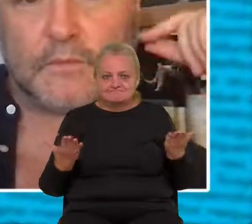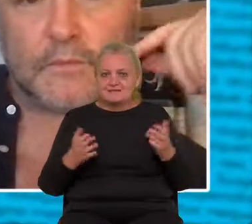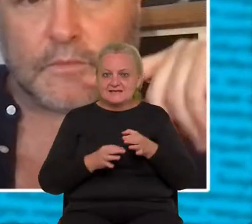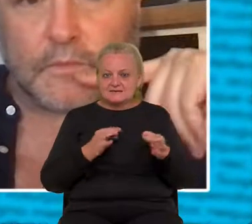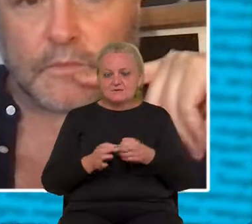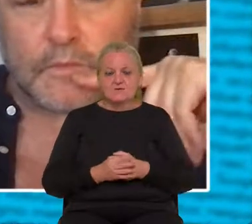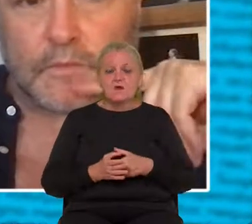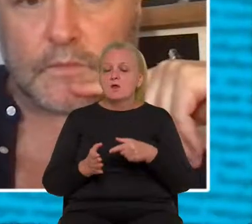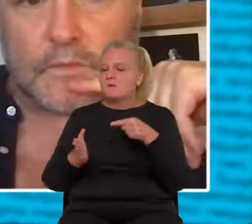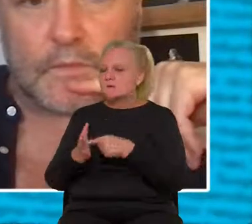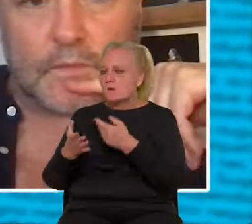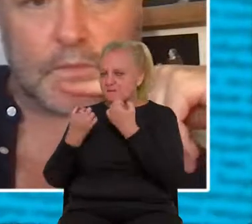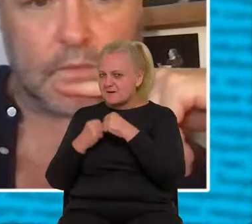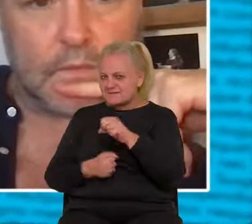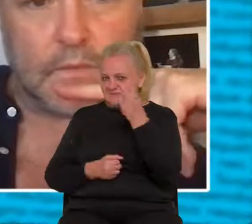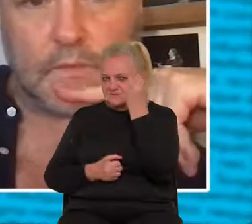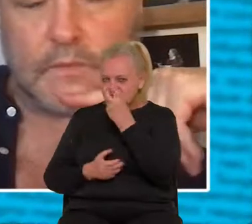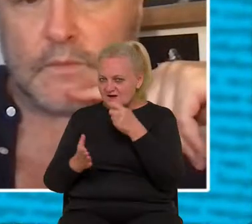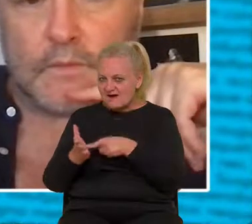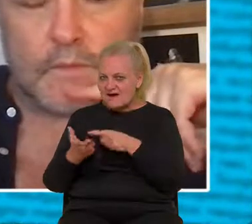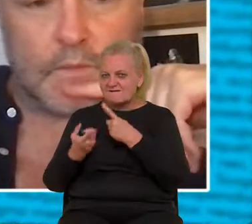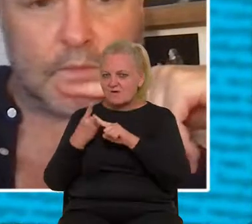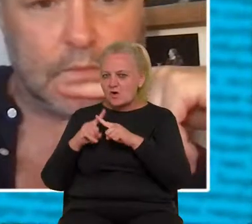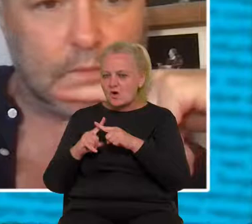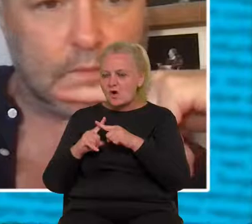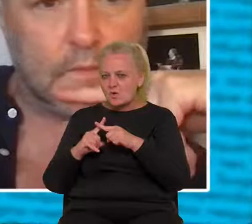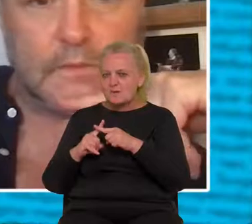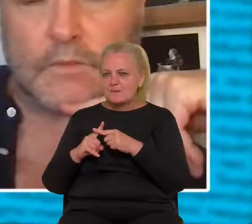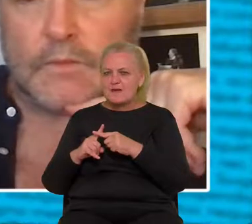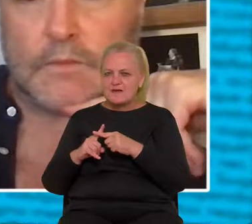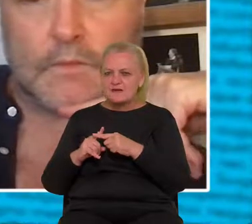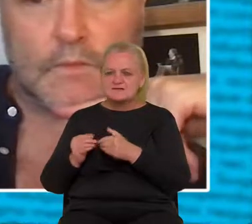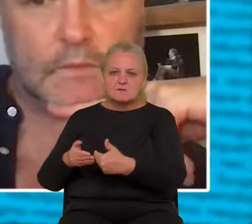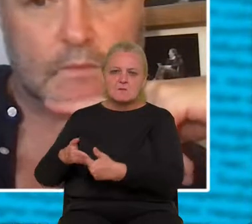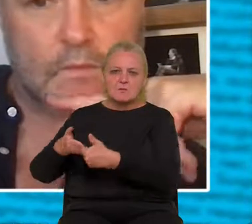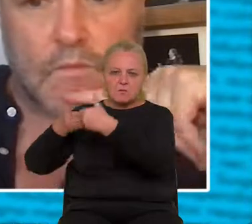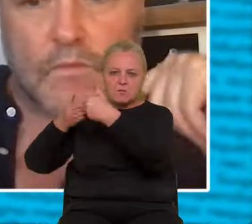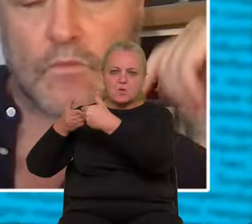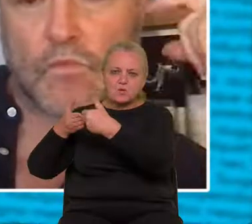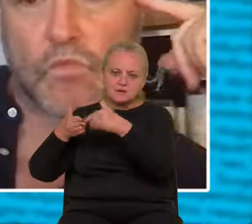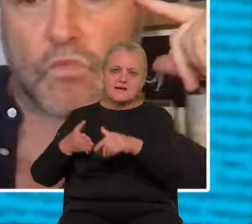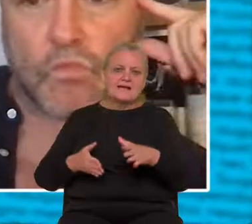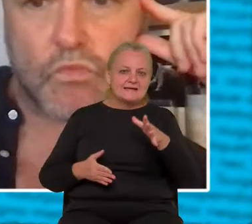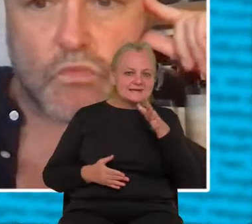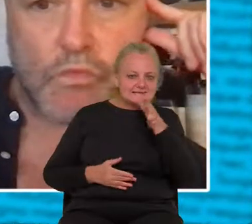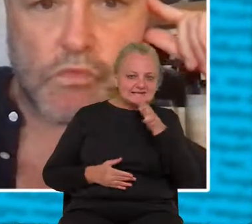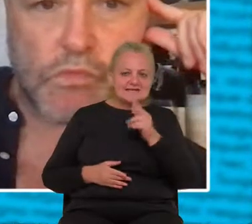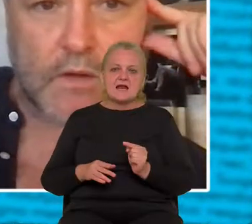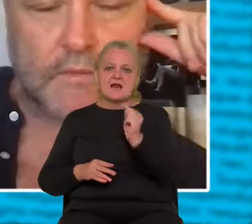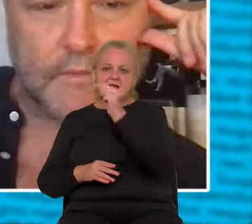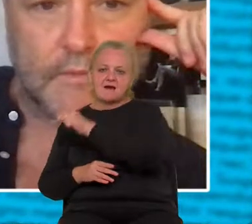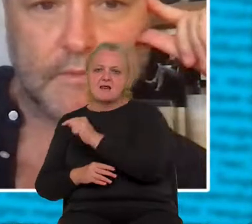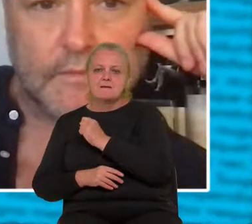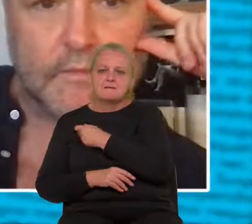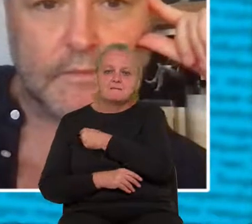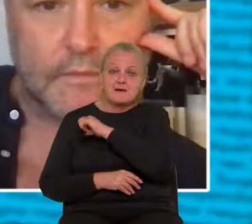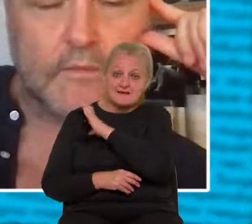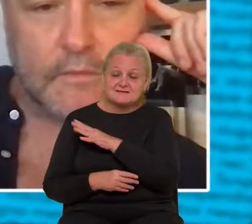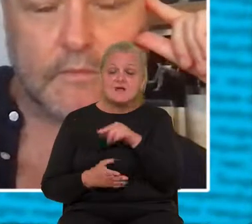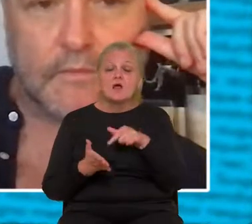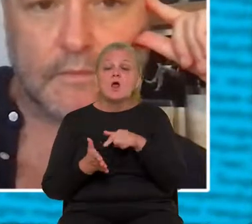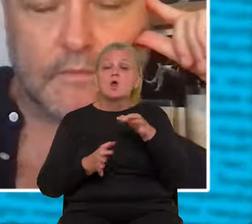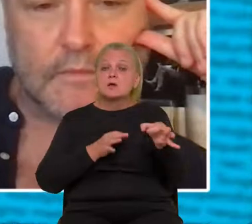ciekawe, zwłaszcza w kontekście muru, który dzieli Izrael i Palestynę. Przypomina mi się historia,